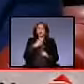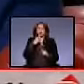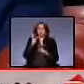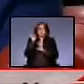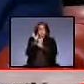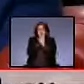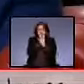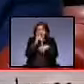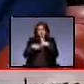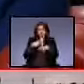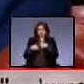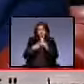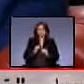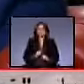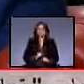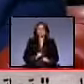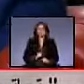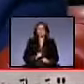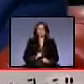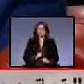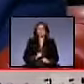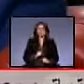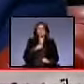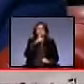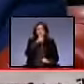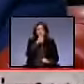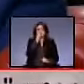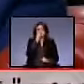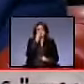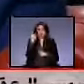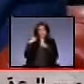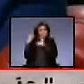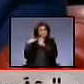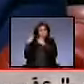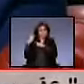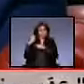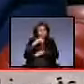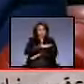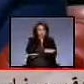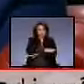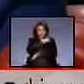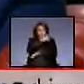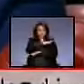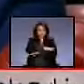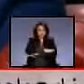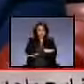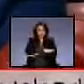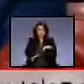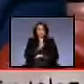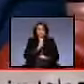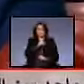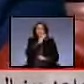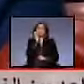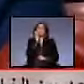صراحة. بس خلي بالك أنت بترجع إلى طقوس او الى عادات محترمه جدا في السينما المصريه.